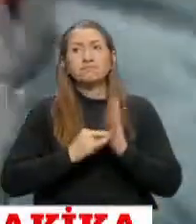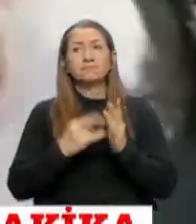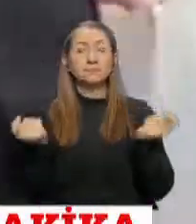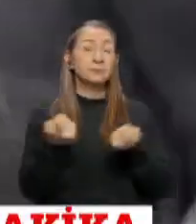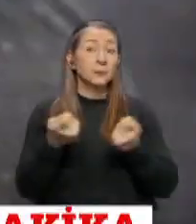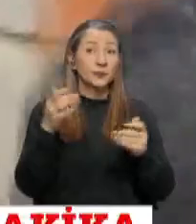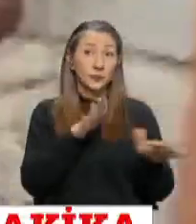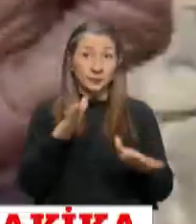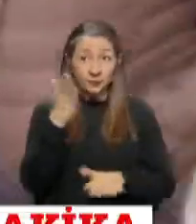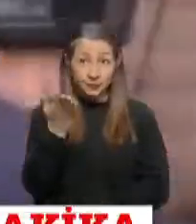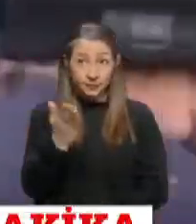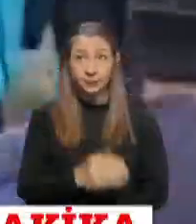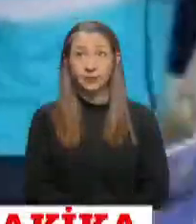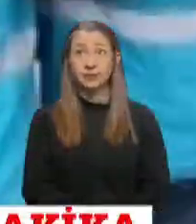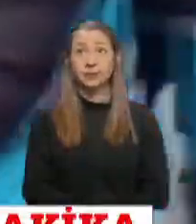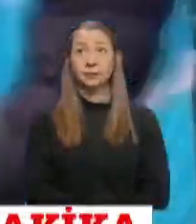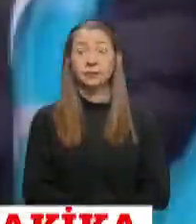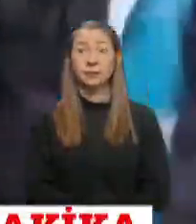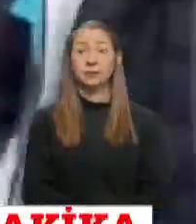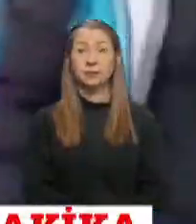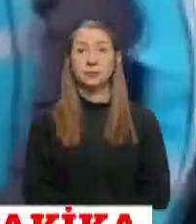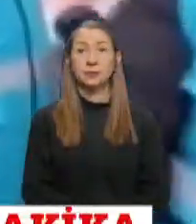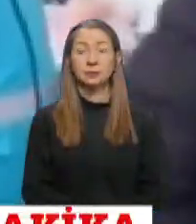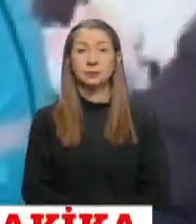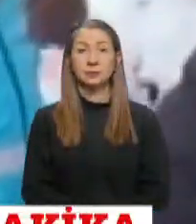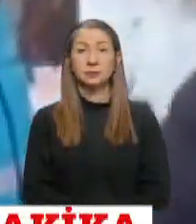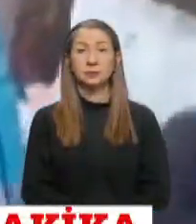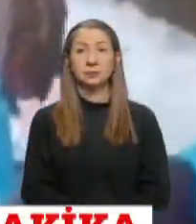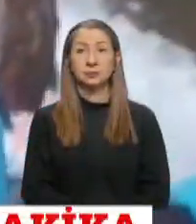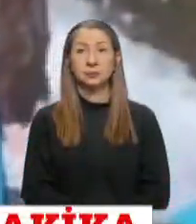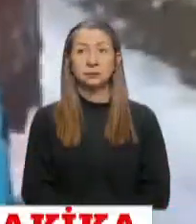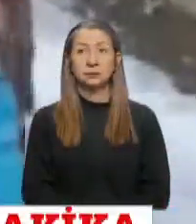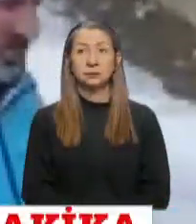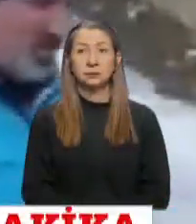çalışıyor depremzedeler.